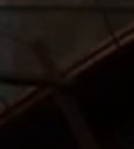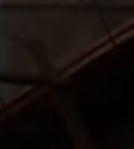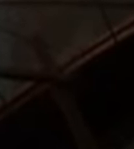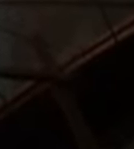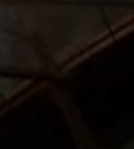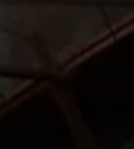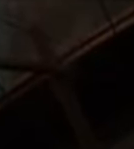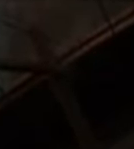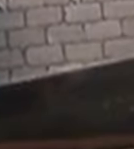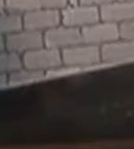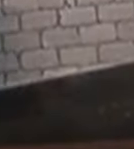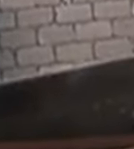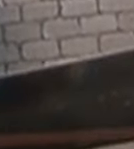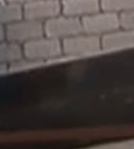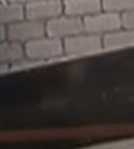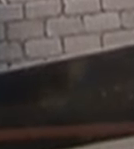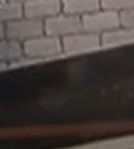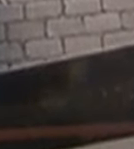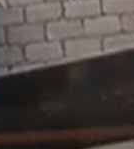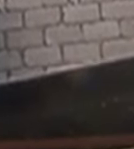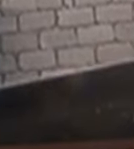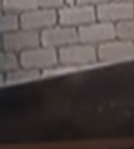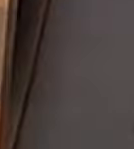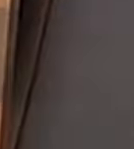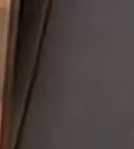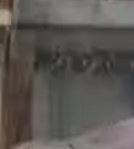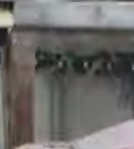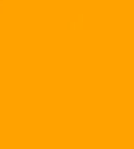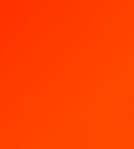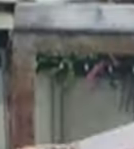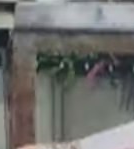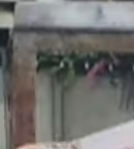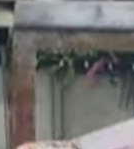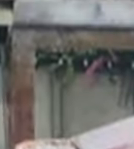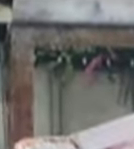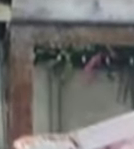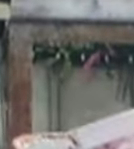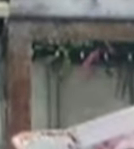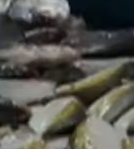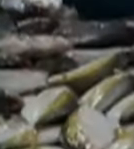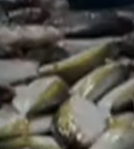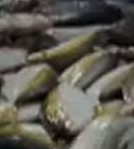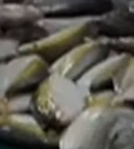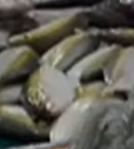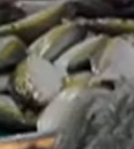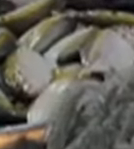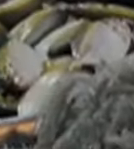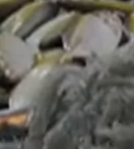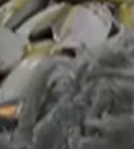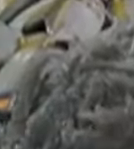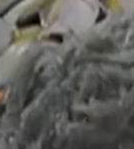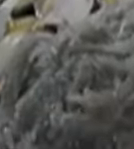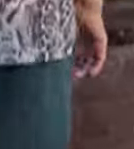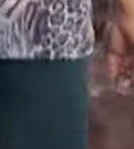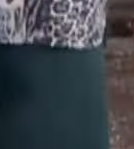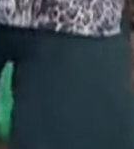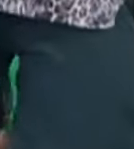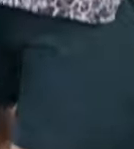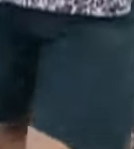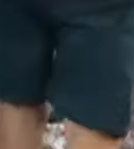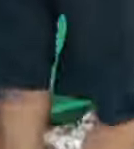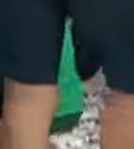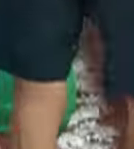sa isang residential area sa Pasig. At presyo ng isda sa palengke tumaas na ng 20 pesos ang kada kilo.